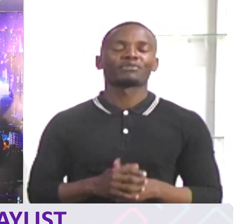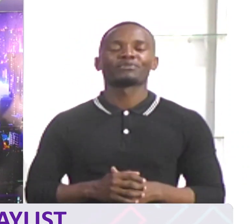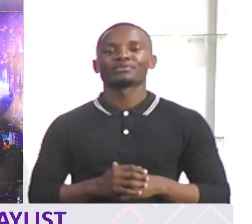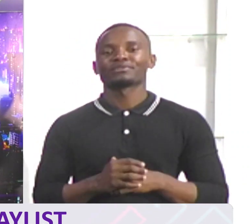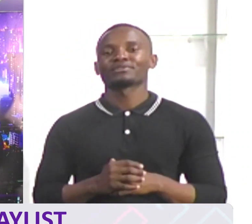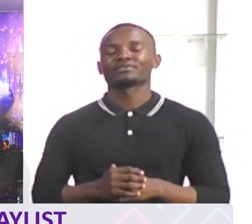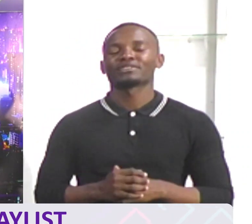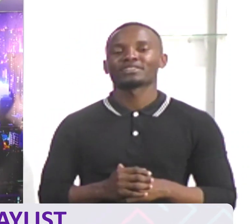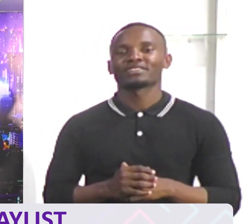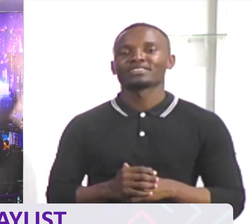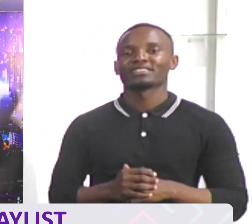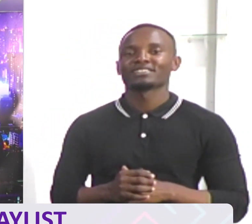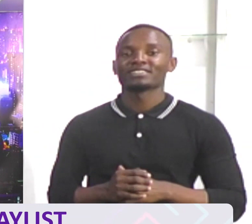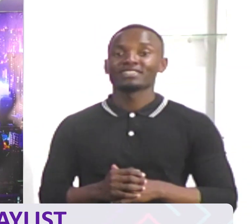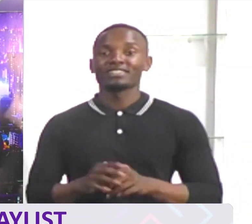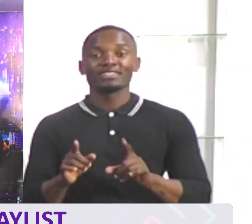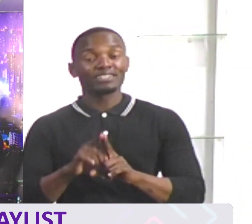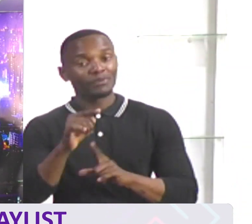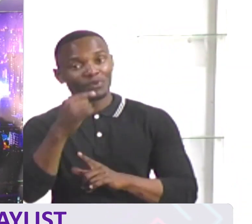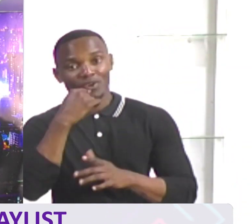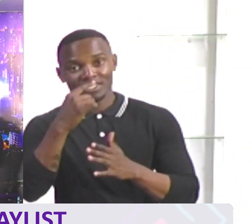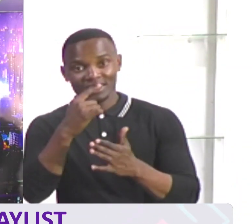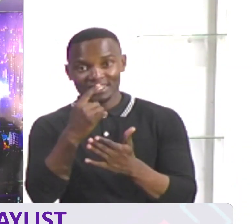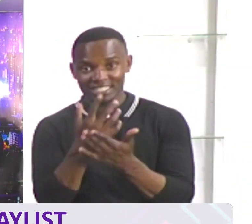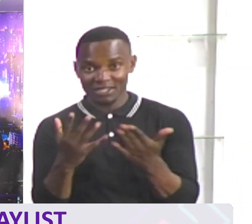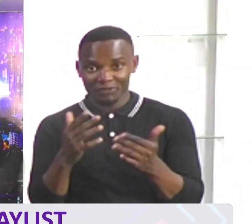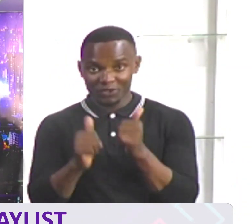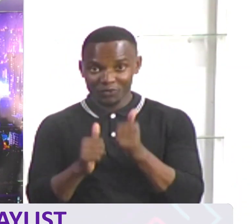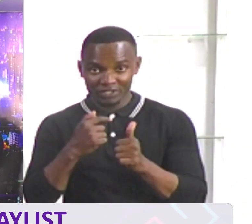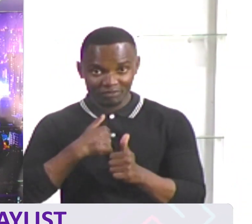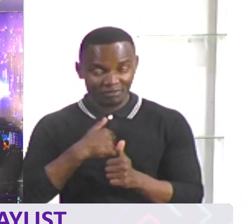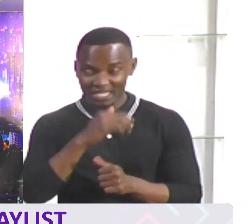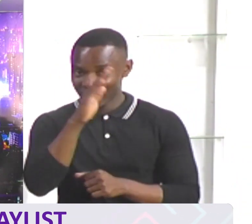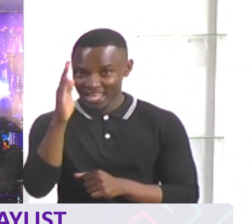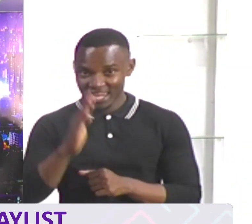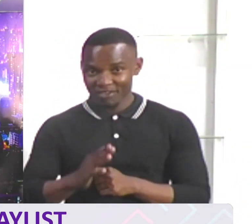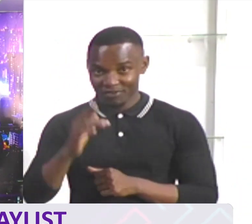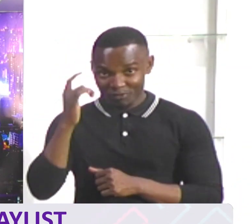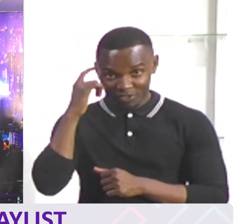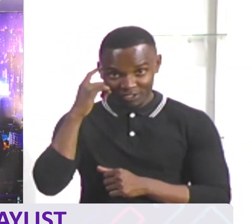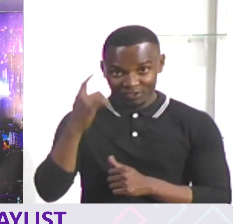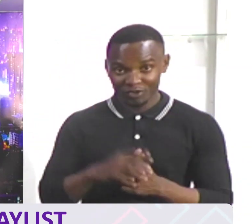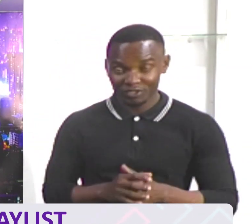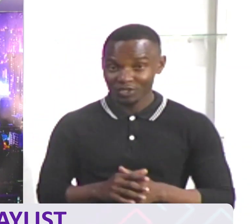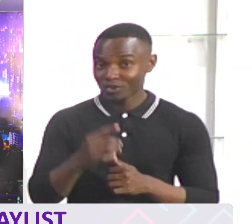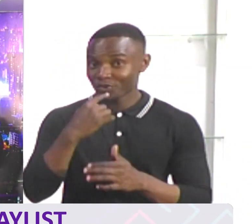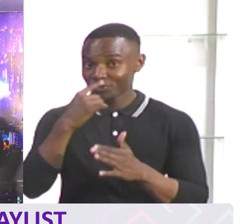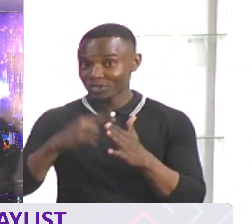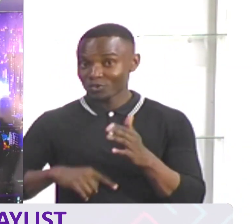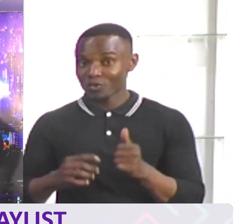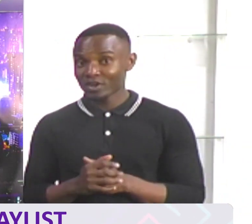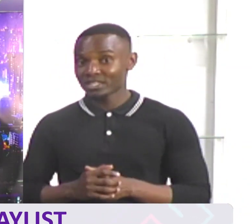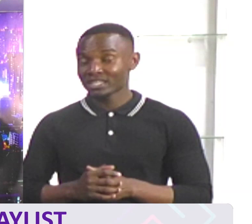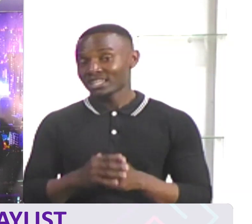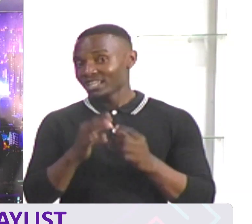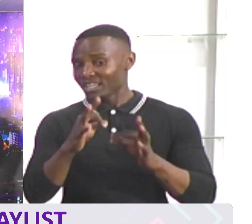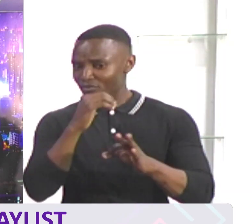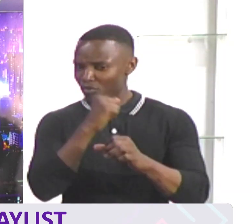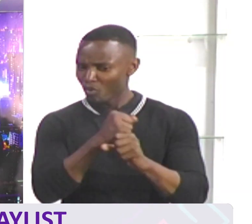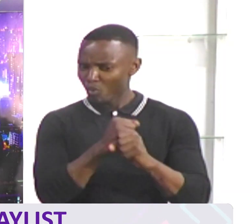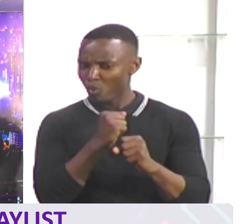process hapo. Wewe hata umeongeza kitu yenye sikuwahi fikiria in that angle. Yeah. Umesema if the process ikishaona uko